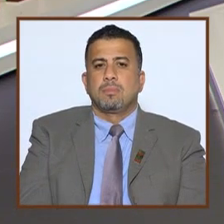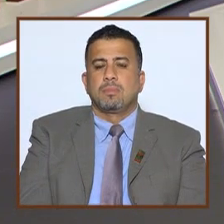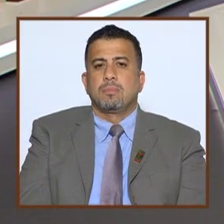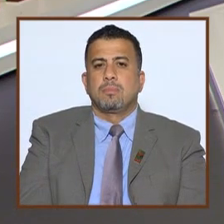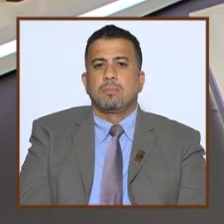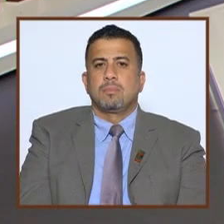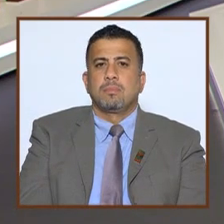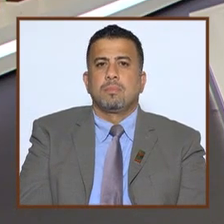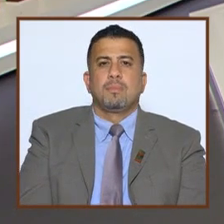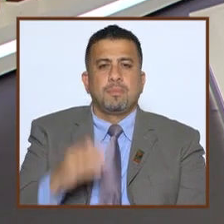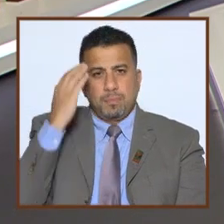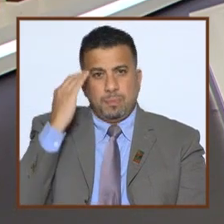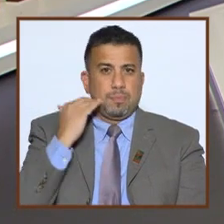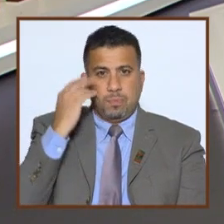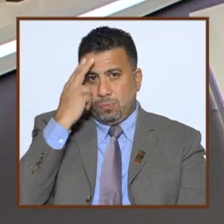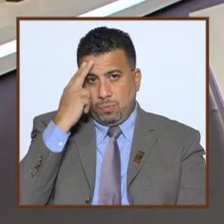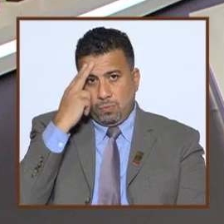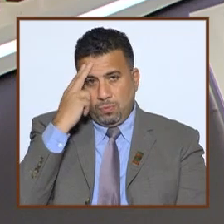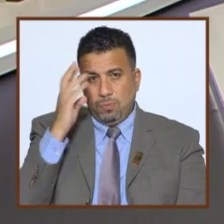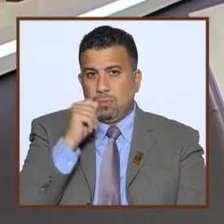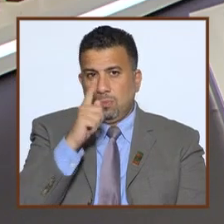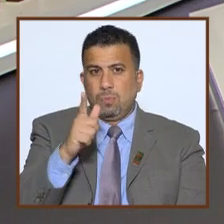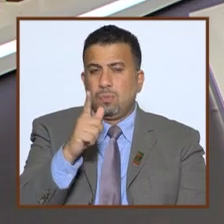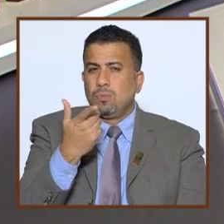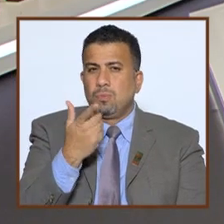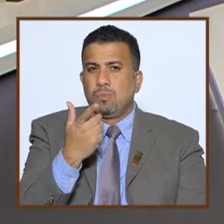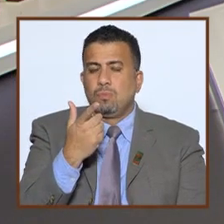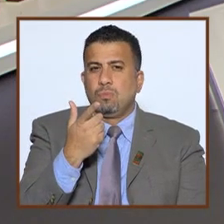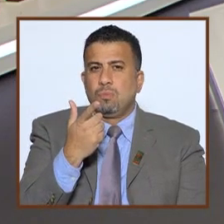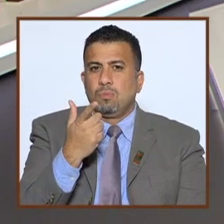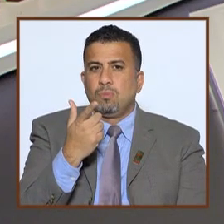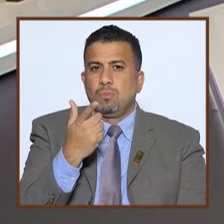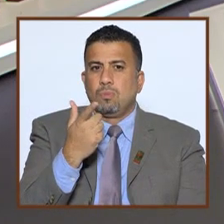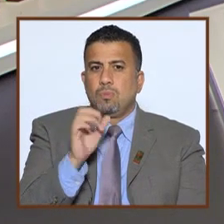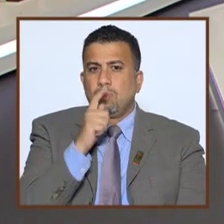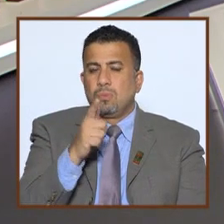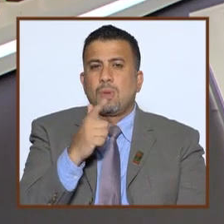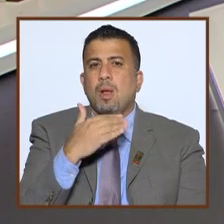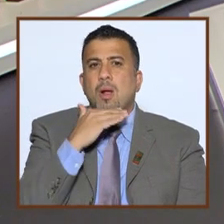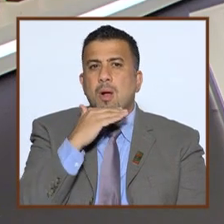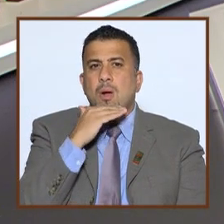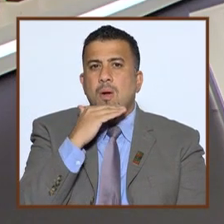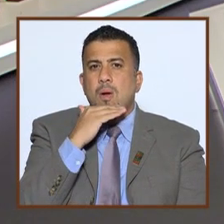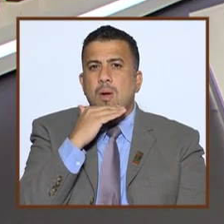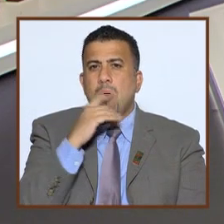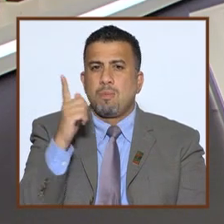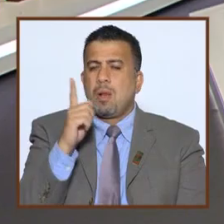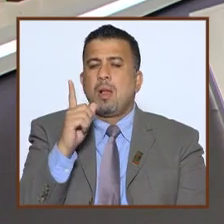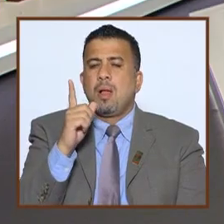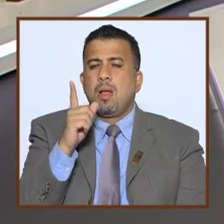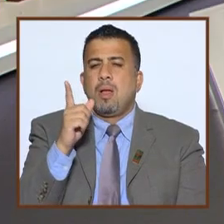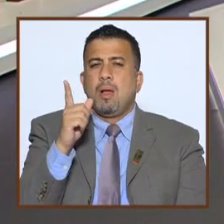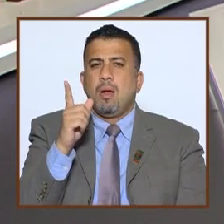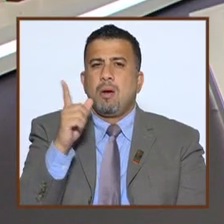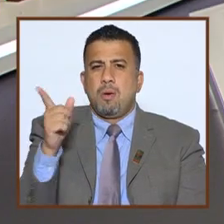طيب الاخت هند من السعوديه بارك الله فيها تسال تقول يعني بانها والد يعني نفس الان من